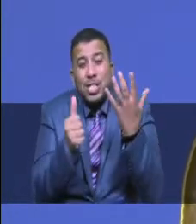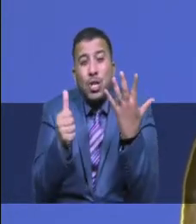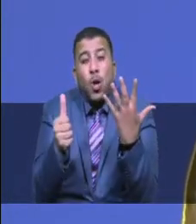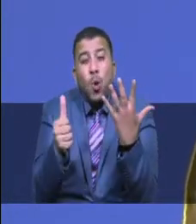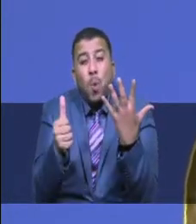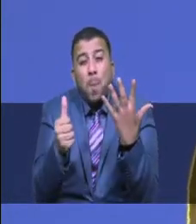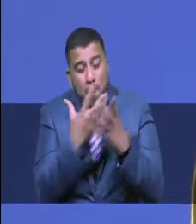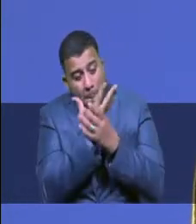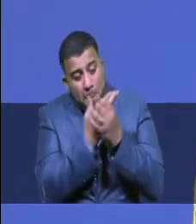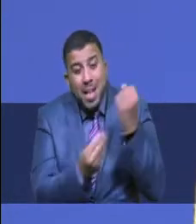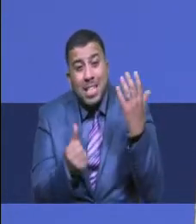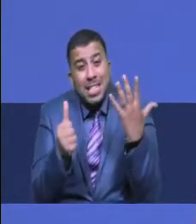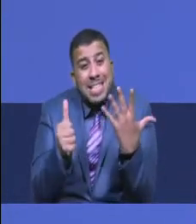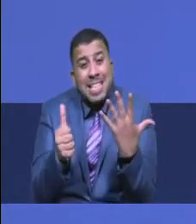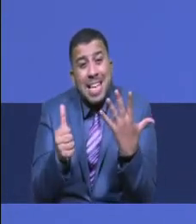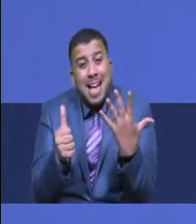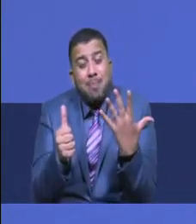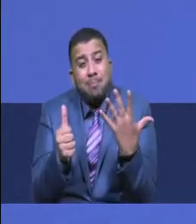هنا